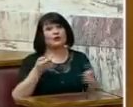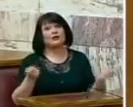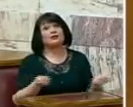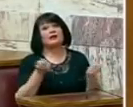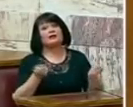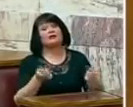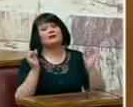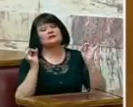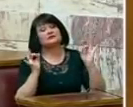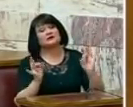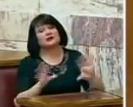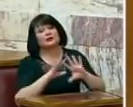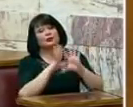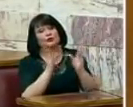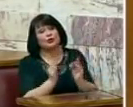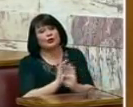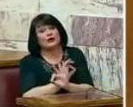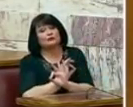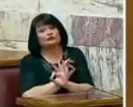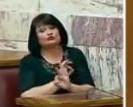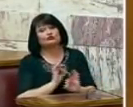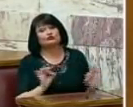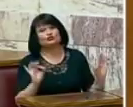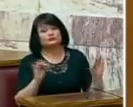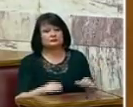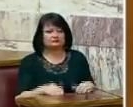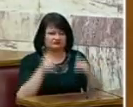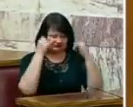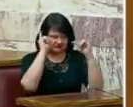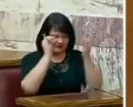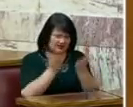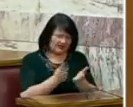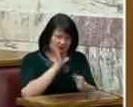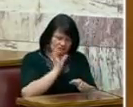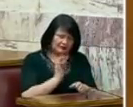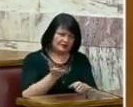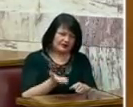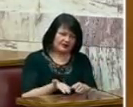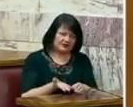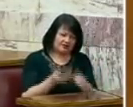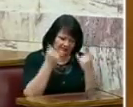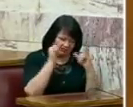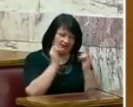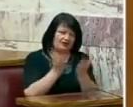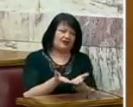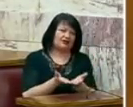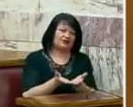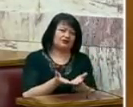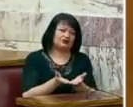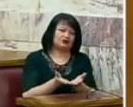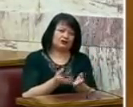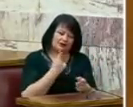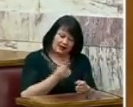Μάλιστα. Θέλει πολύ θράσος πραγματικά. Θέλει πολύ θράσος. Τώρα το πω το